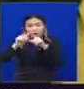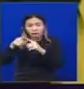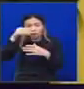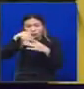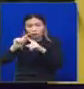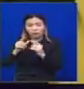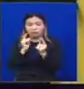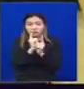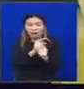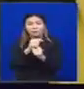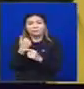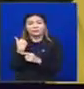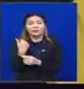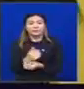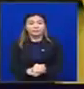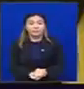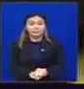มรรถภาพทางกายภาพ